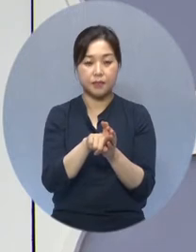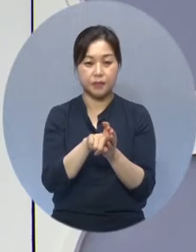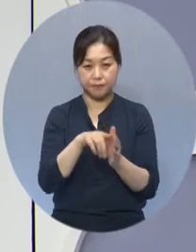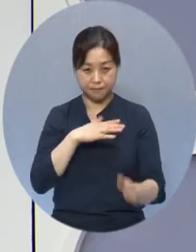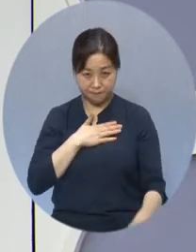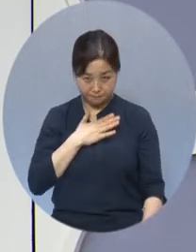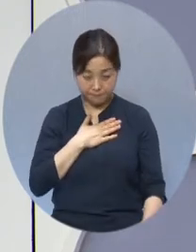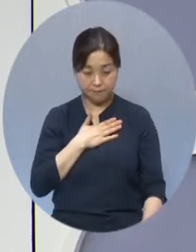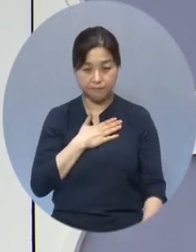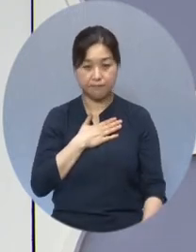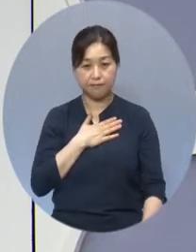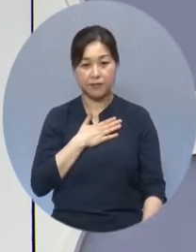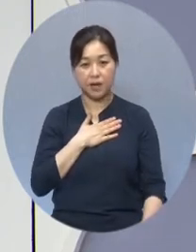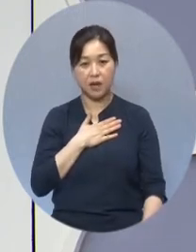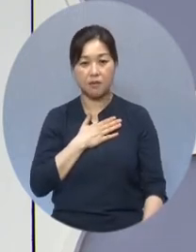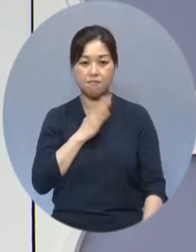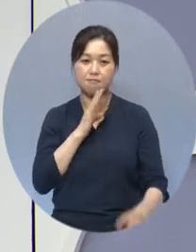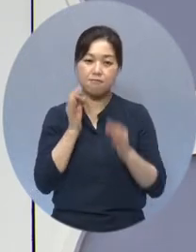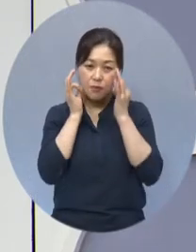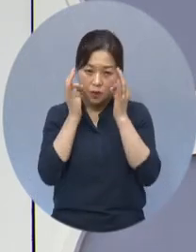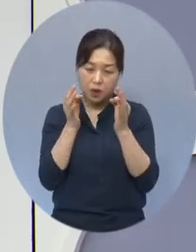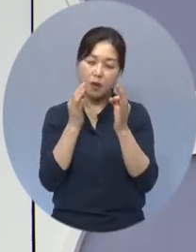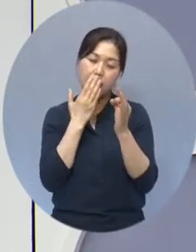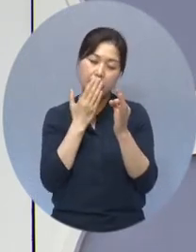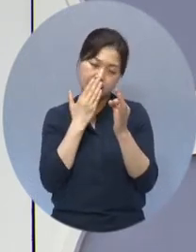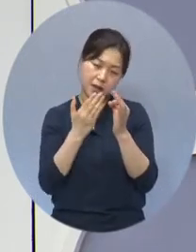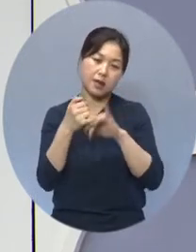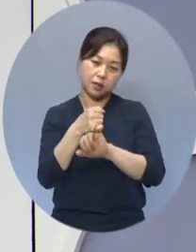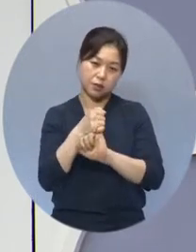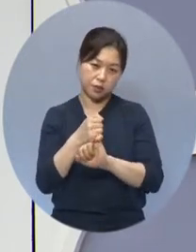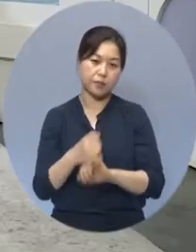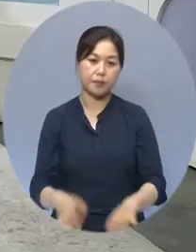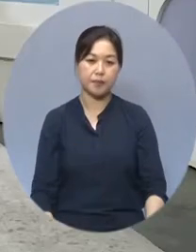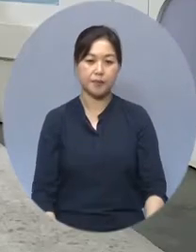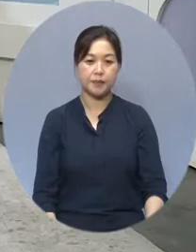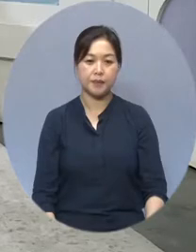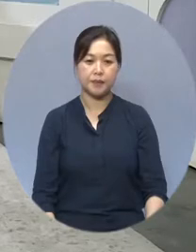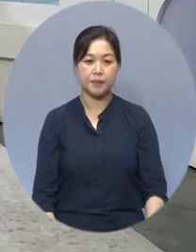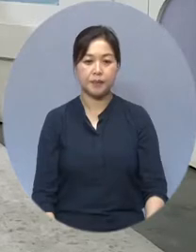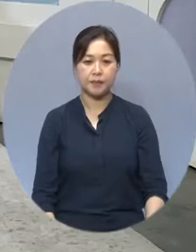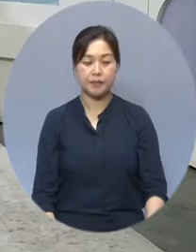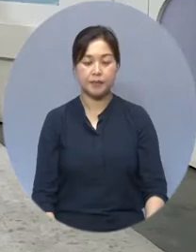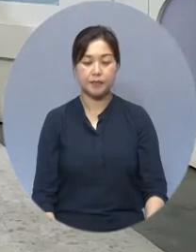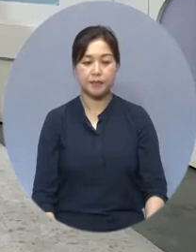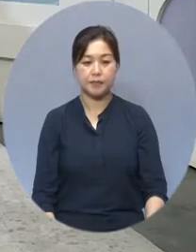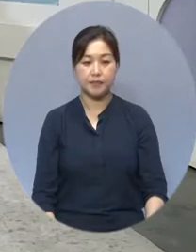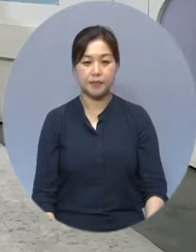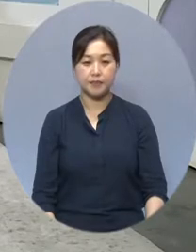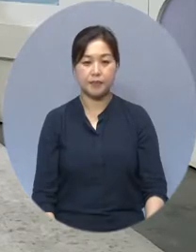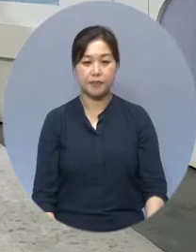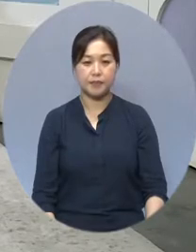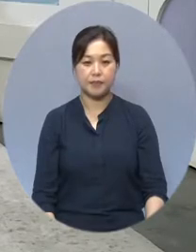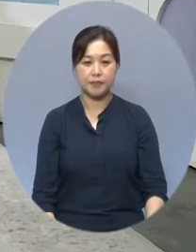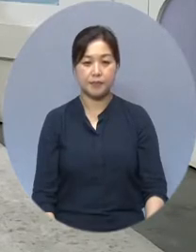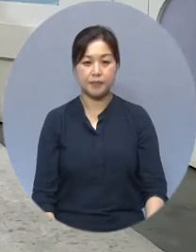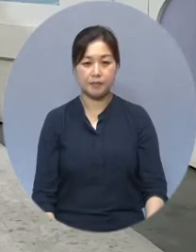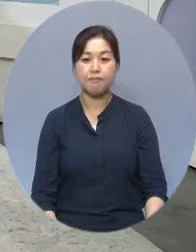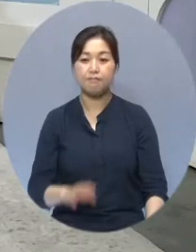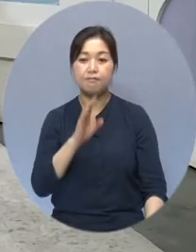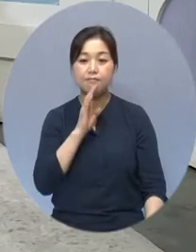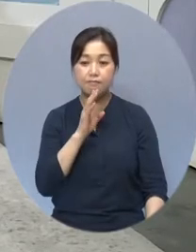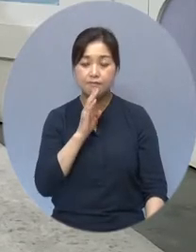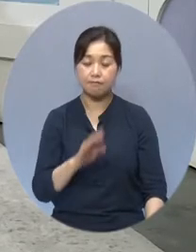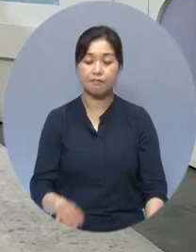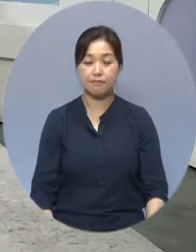정말 최대한 노력을 해야 되지 않나 하는 생각이 듭니다. 그 우리가 살면서 그래요.